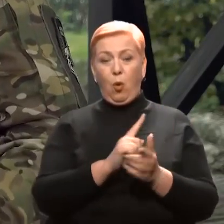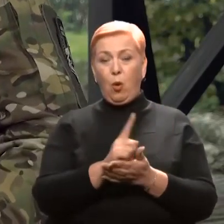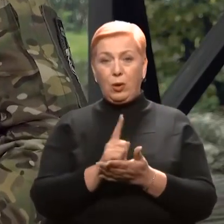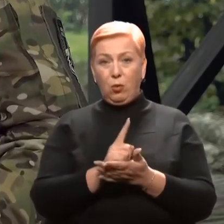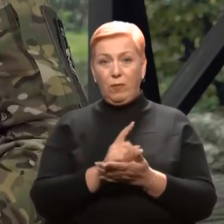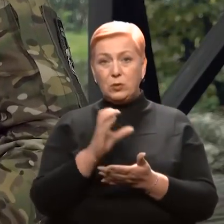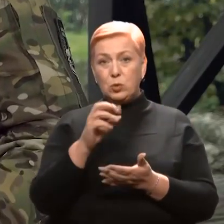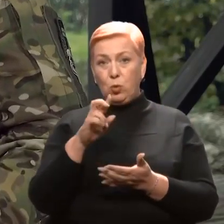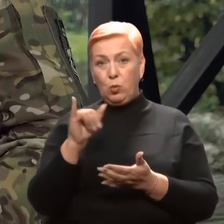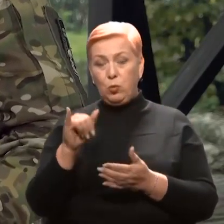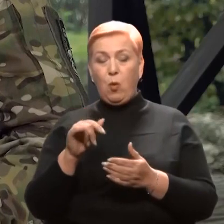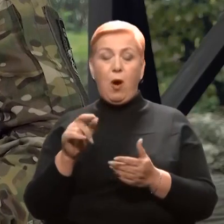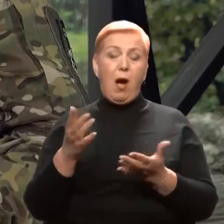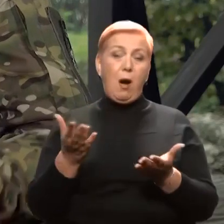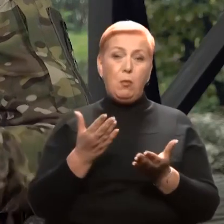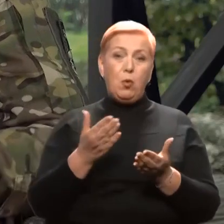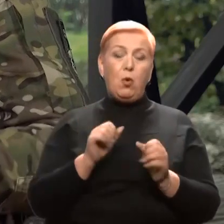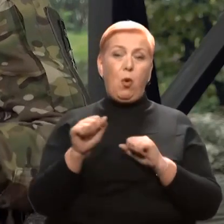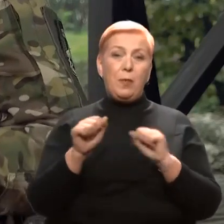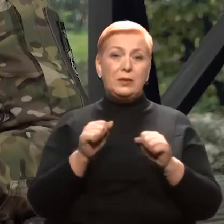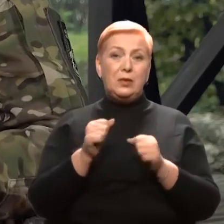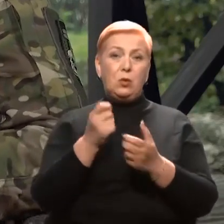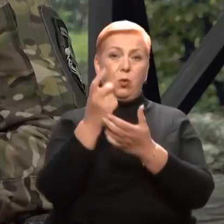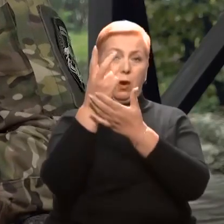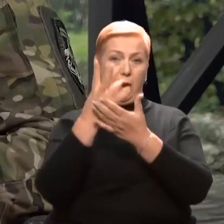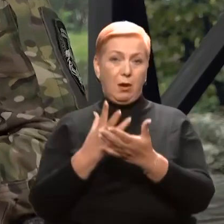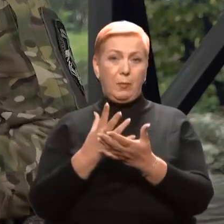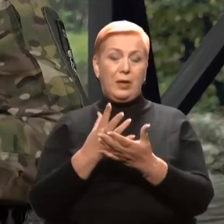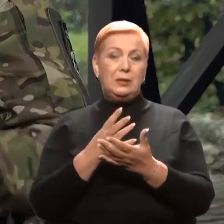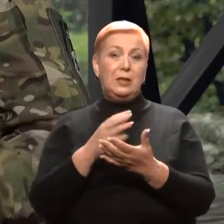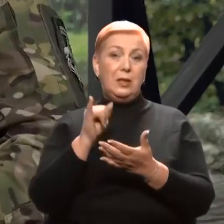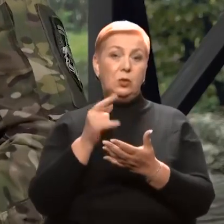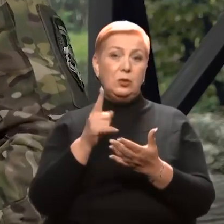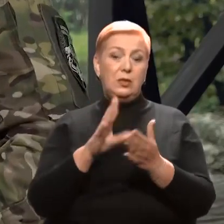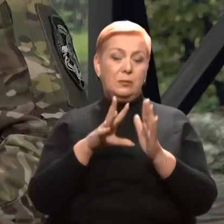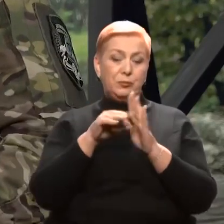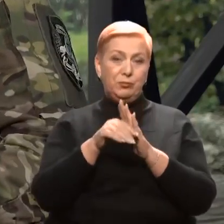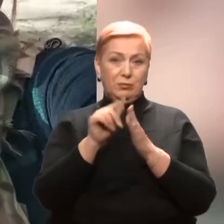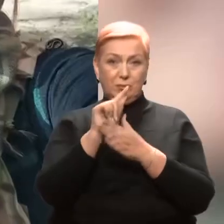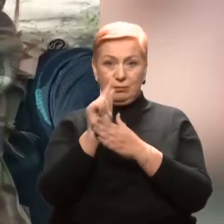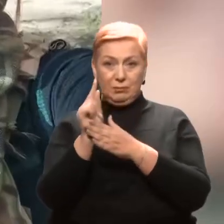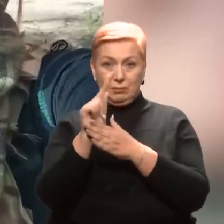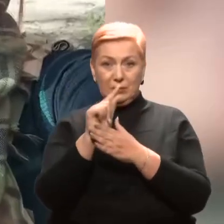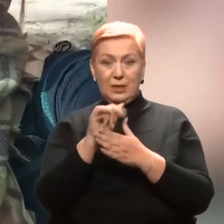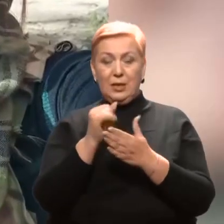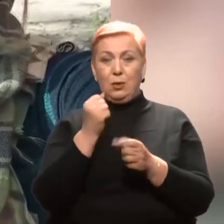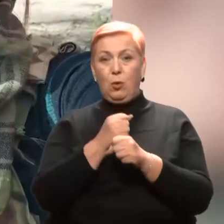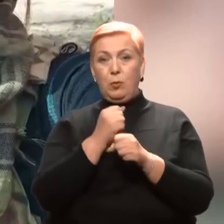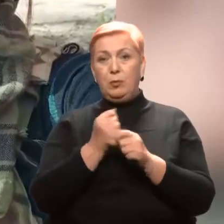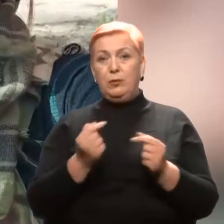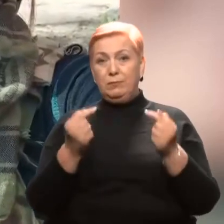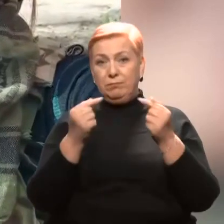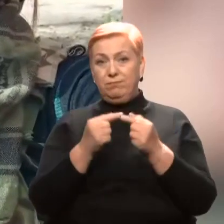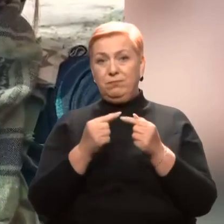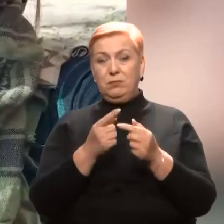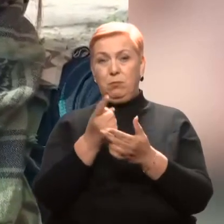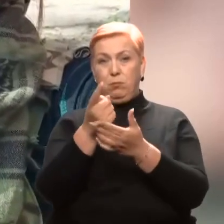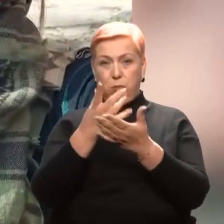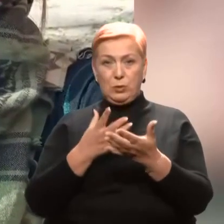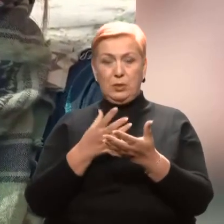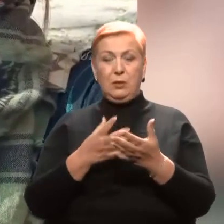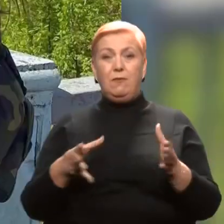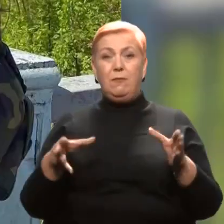або командиру гармати, і тоді навідник вносить ці коригування, і ми робимо новий постріл. В одному підрозділі з Іриною воює